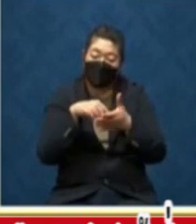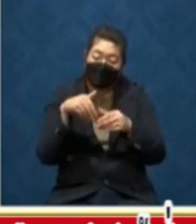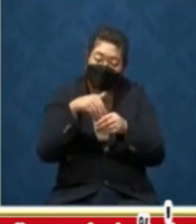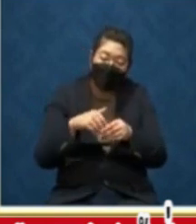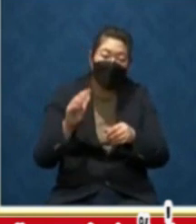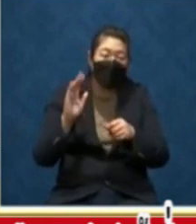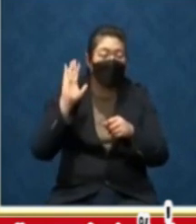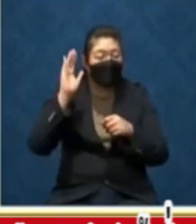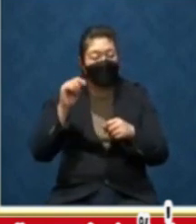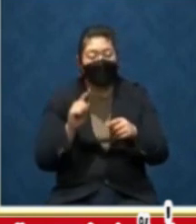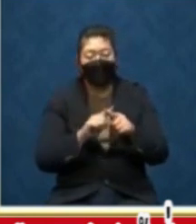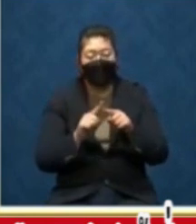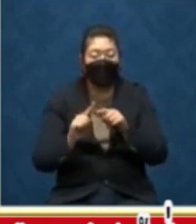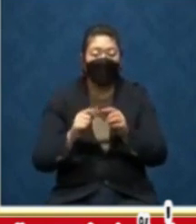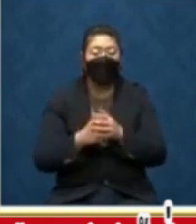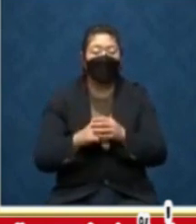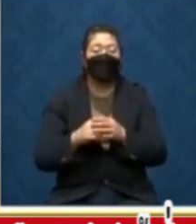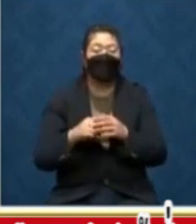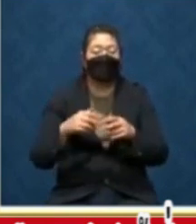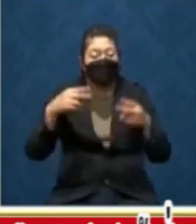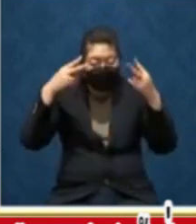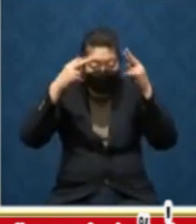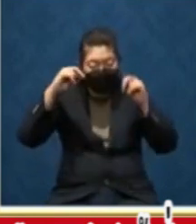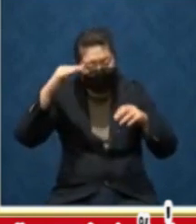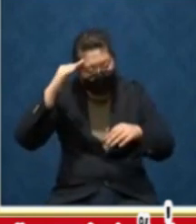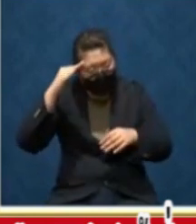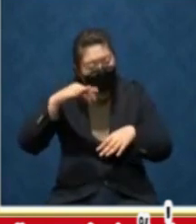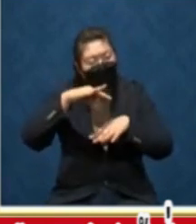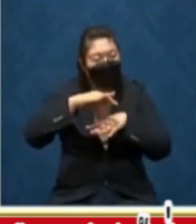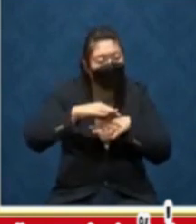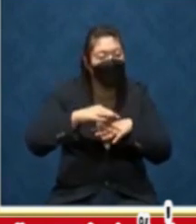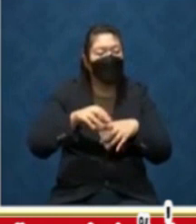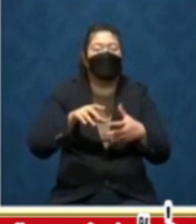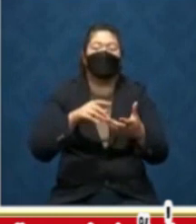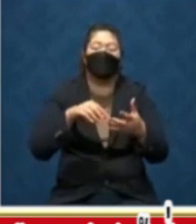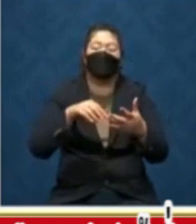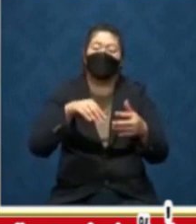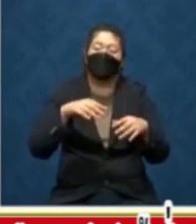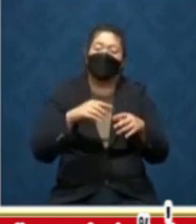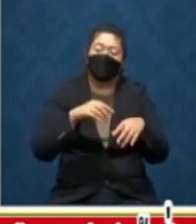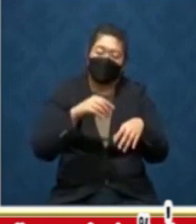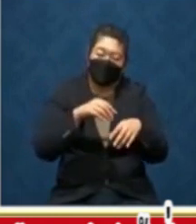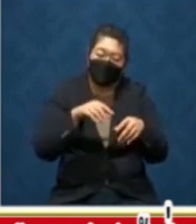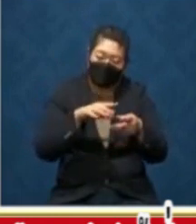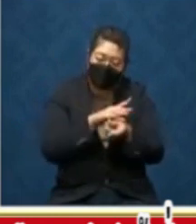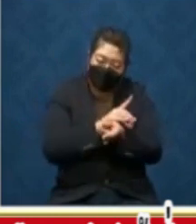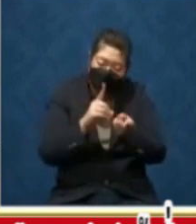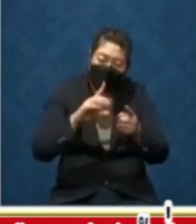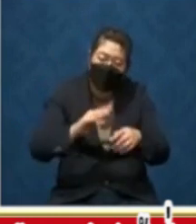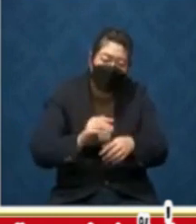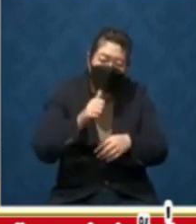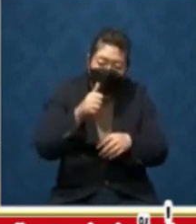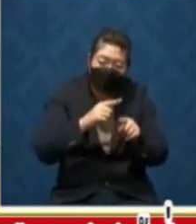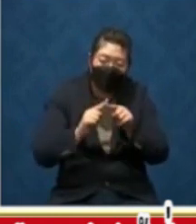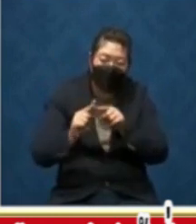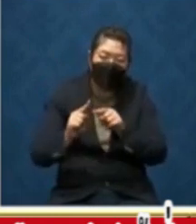จบที่ลุงตู่ก็คือเข้ามานี้จะต้องให้บ้านเมืองสงบสงบยังไงเท่านั้นเองราบคาบหรือสงบเรียบร้อย